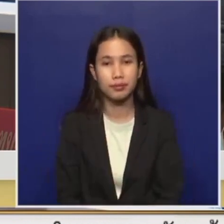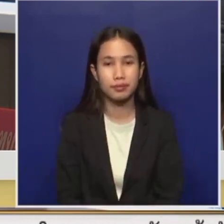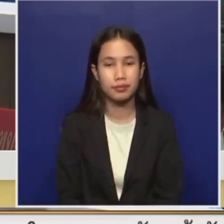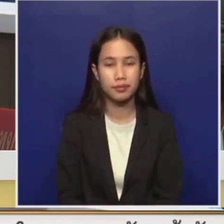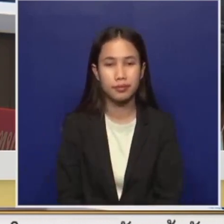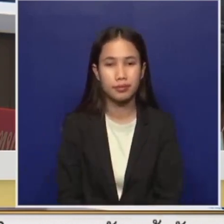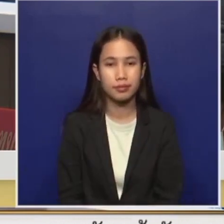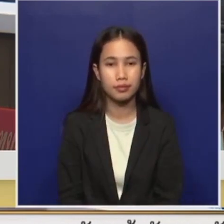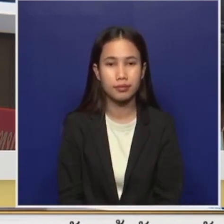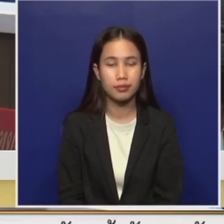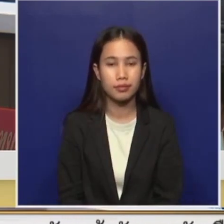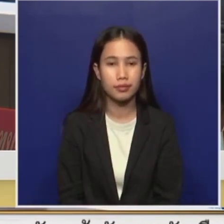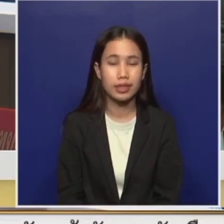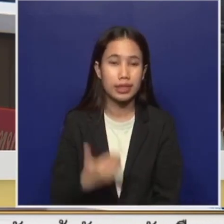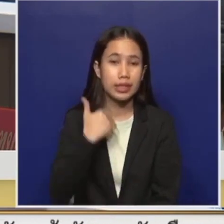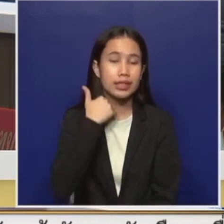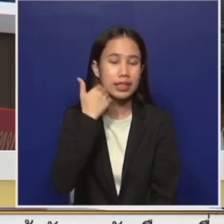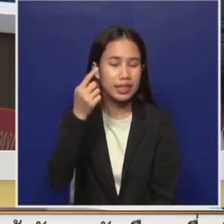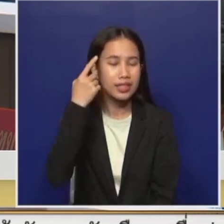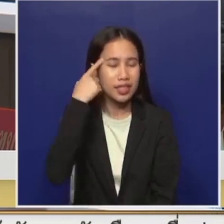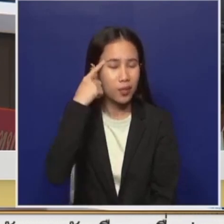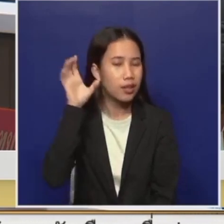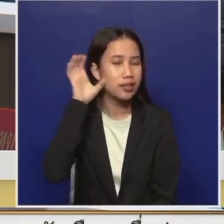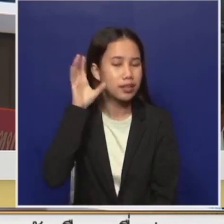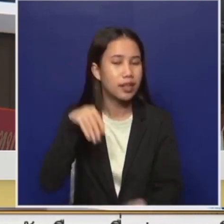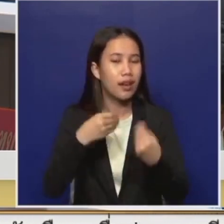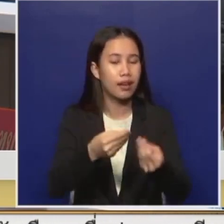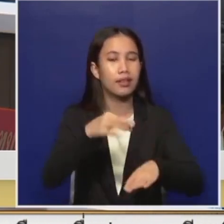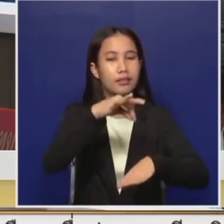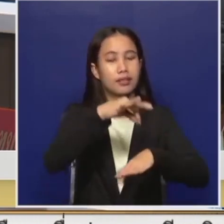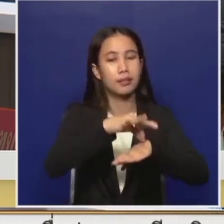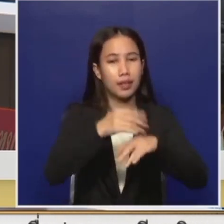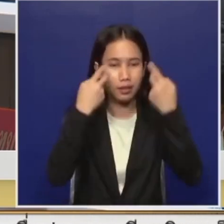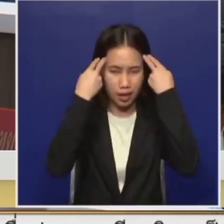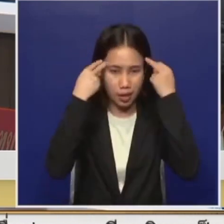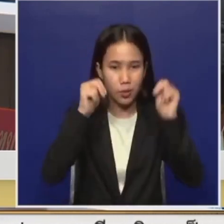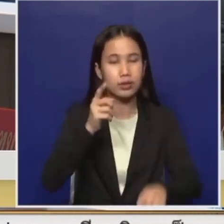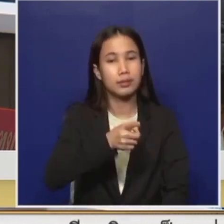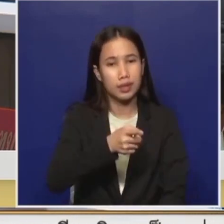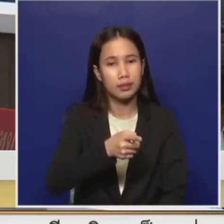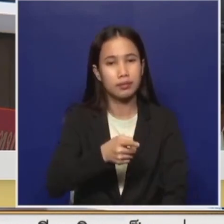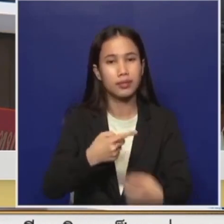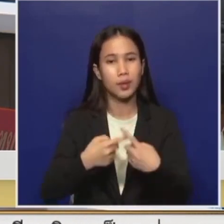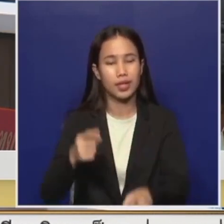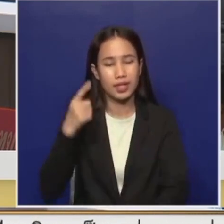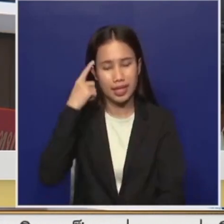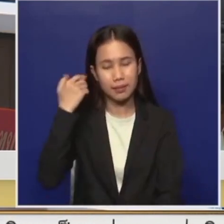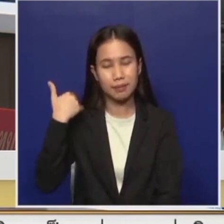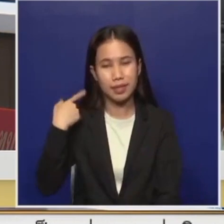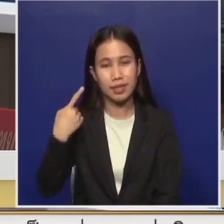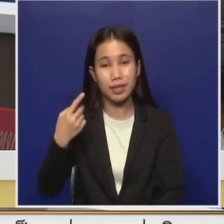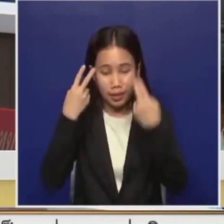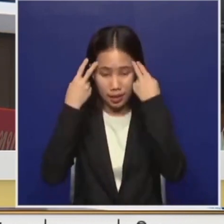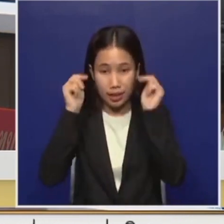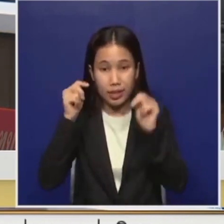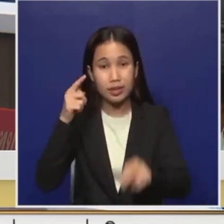เสียงจะออกมาวาไ้วางใจแต่ผมเชื่อมั่นนะครับความไ้วางใจตรนี้มันจะมีในยะที่